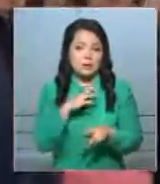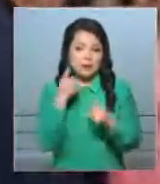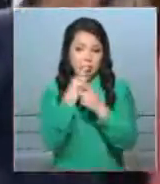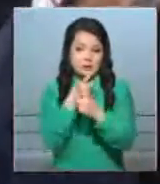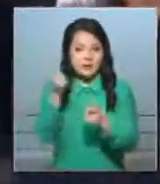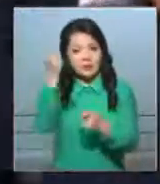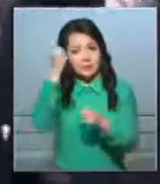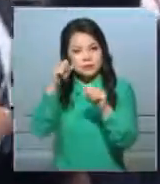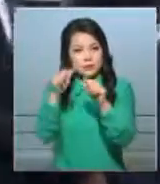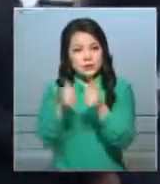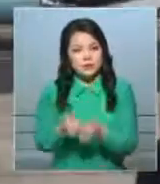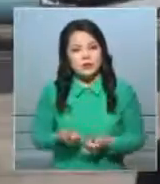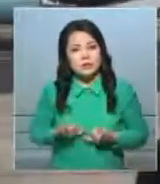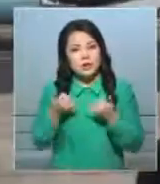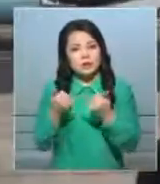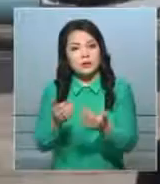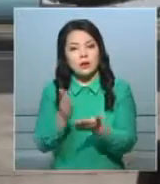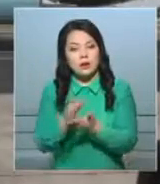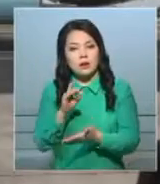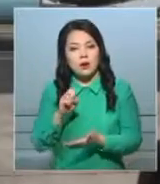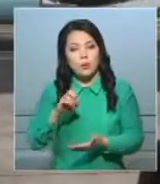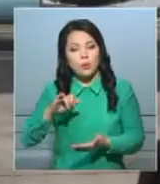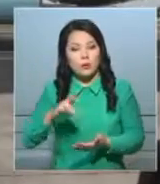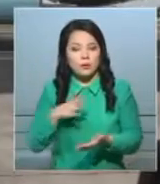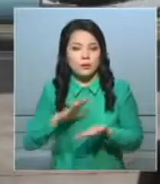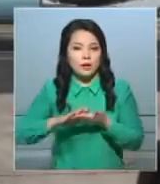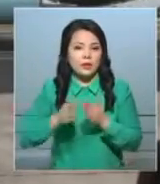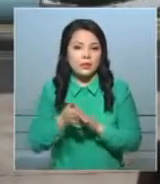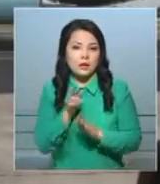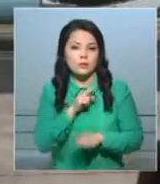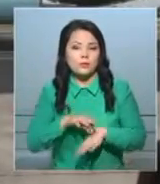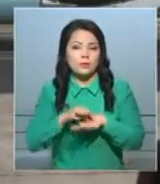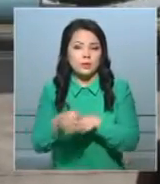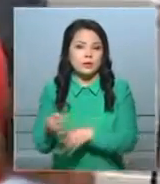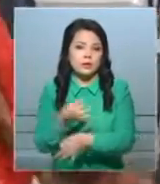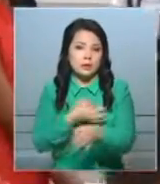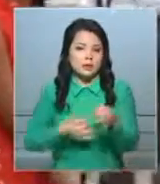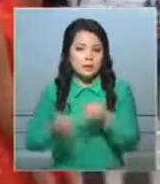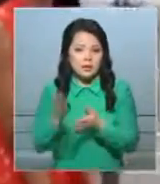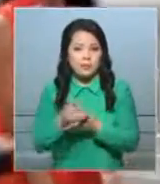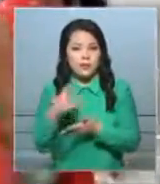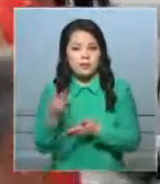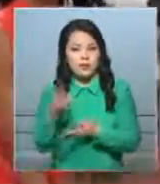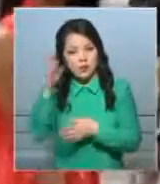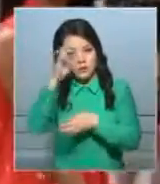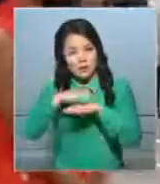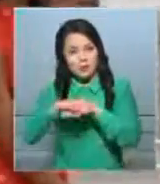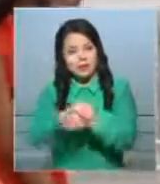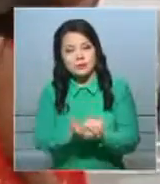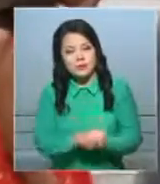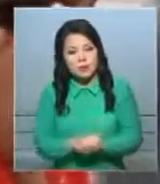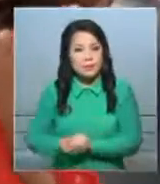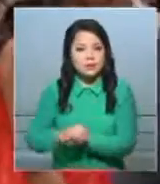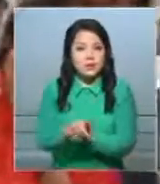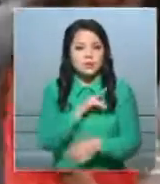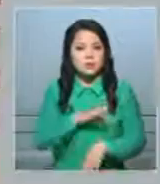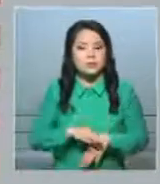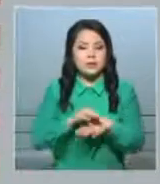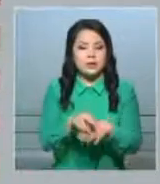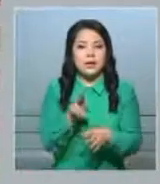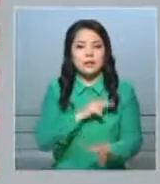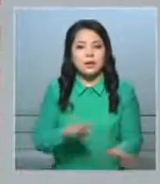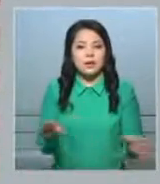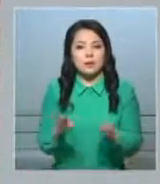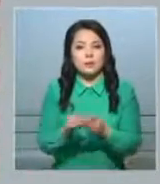ескерткішіне тағзым етіп, Рауль Кастромен келіссөздер жүргізді. Екі елдің ынтымақтастықта өмір сүруін көздеген басшылар түрлі салада әріптестік орнату жайын